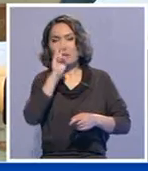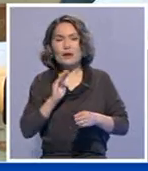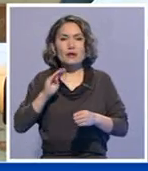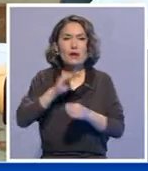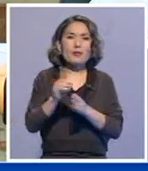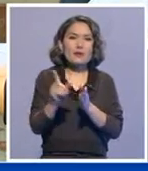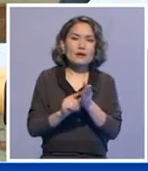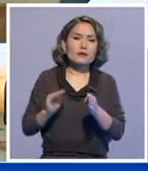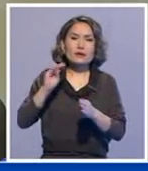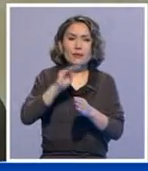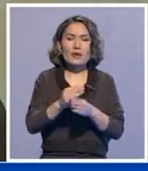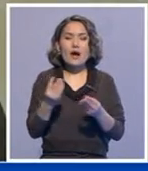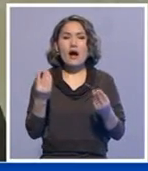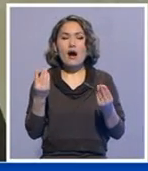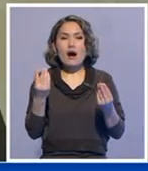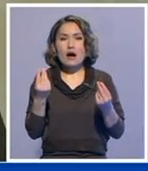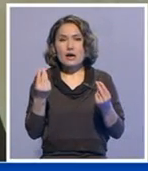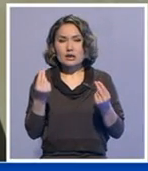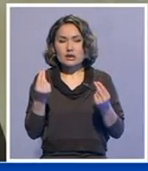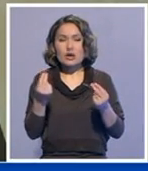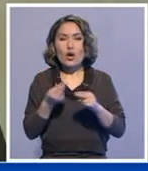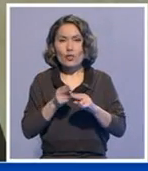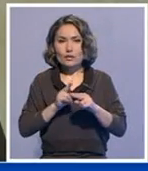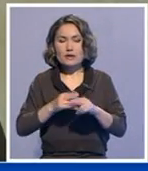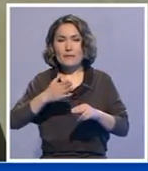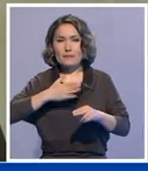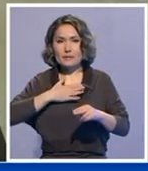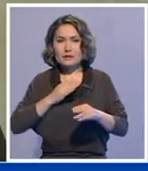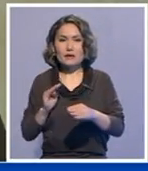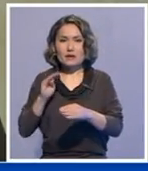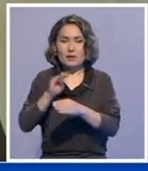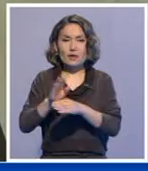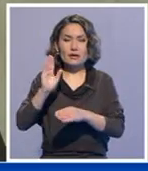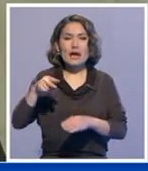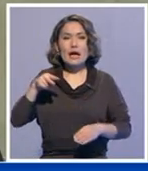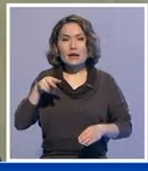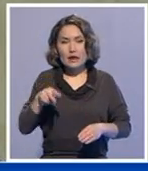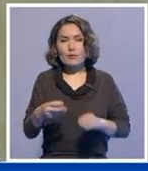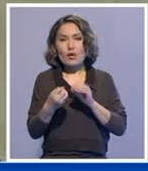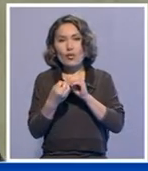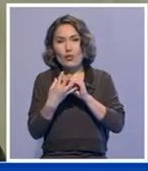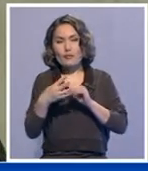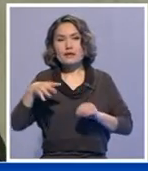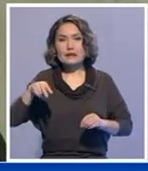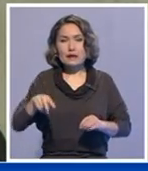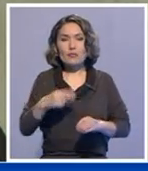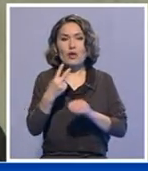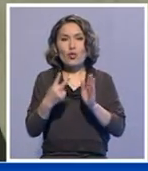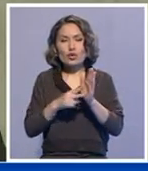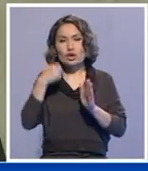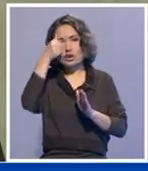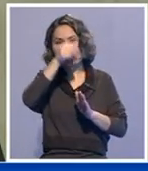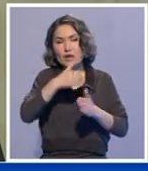бюджетке кірмеген шығыстарды онда алдымызға айтқан 2015-2017 жылдарға дайындалып жатқан